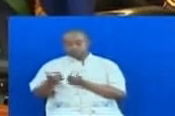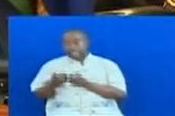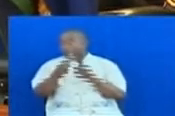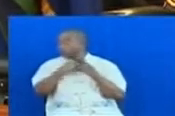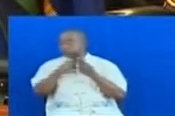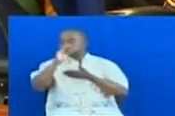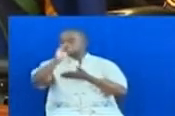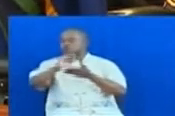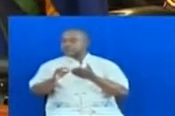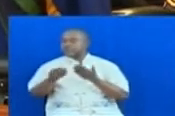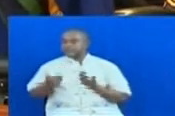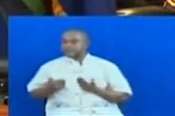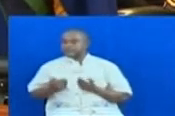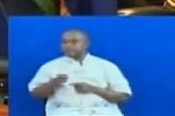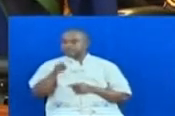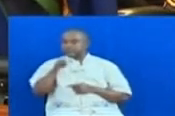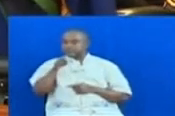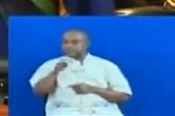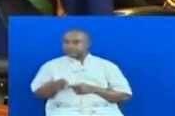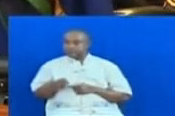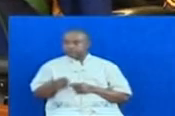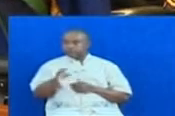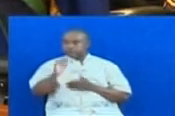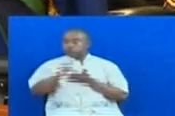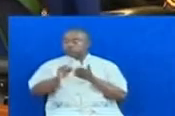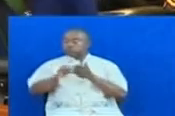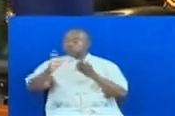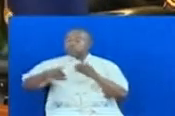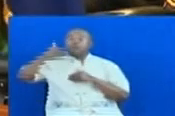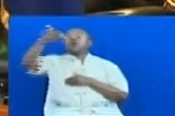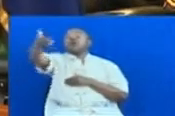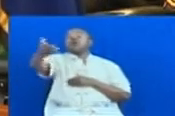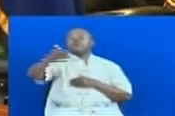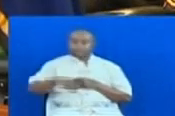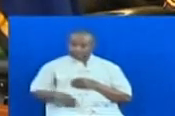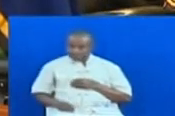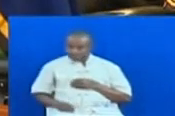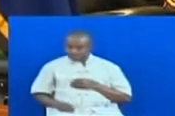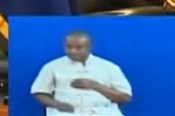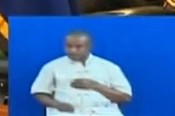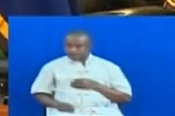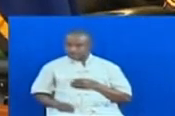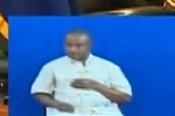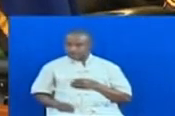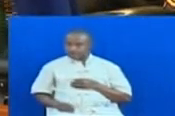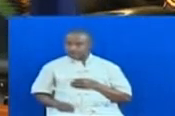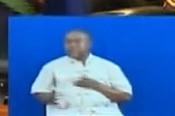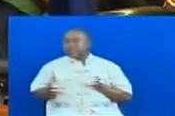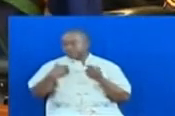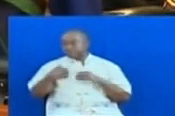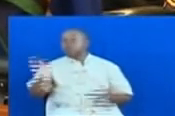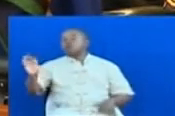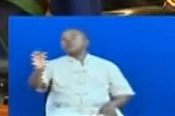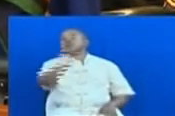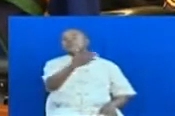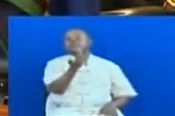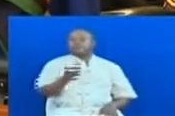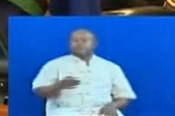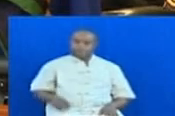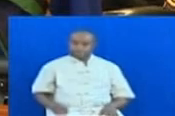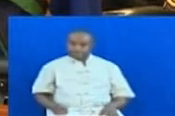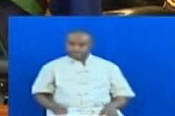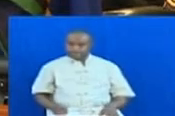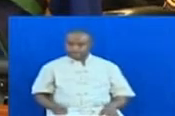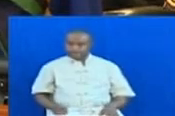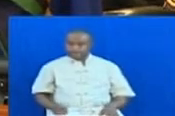sasa, wao watatakiwa kujaza hapo baadaye. Labda na wao ni waseme,